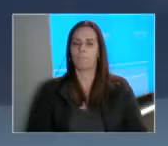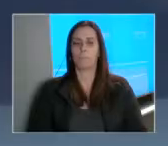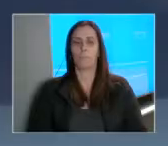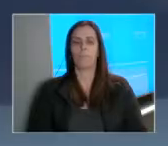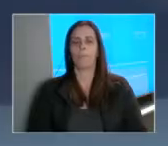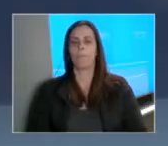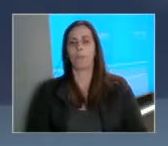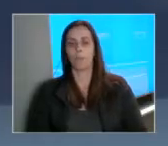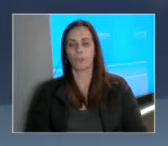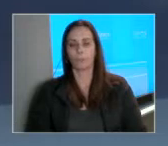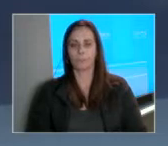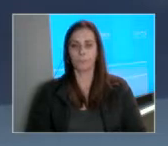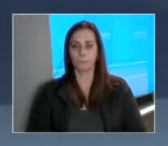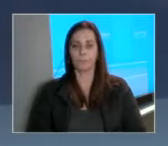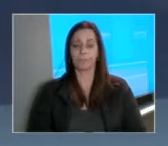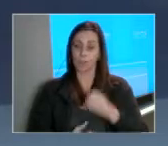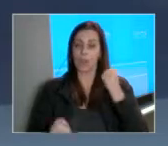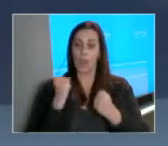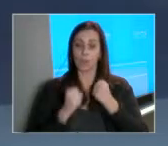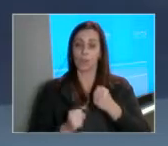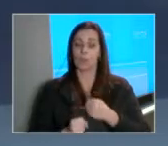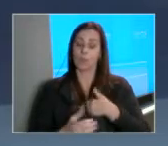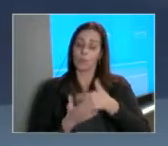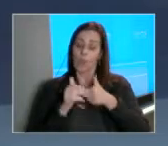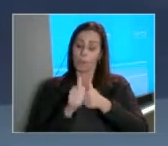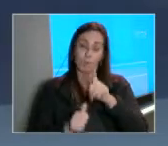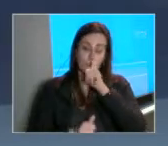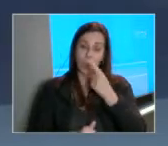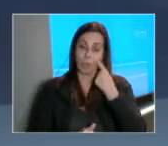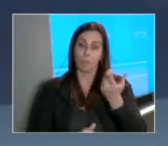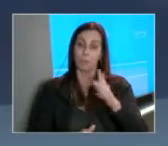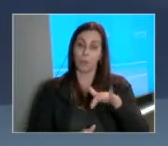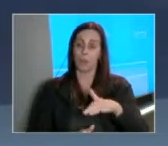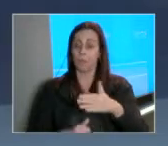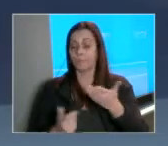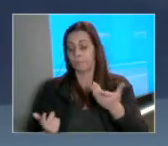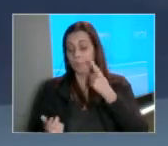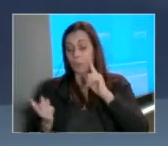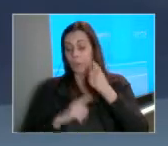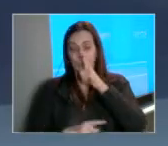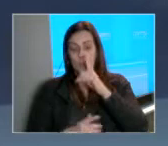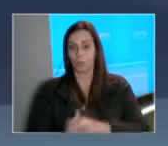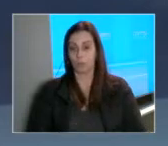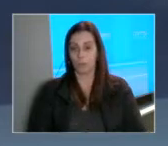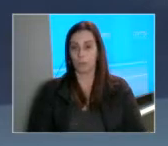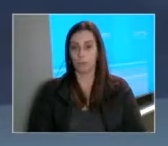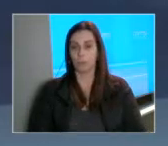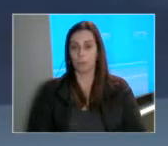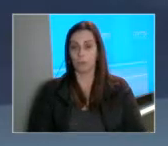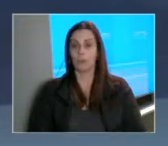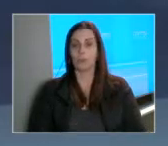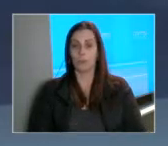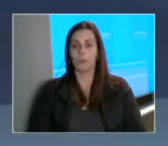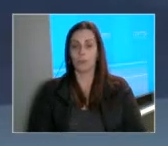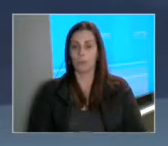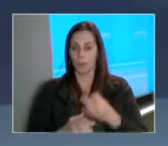לכולם. אמן. קשה, אנחנו נמשיך לעקוב, יום ראשון, בטח יהיו לנו תמונות ממה שיקרה שם. אנחנו עוברים